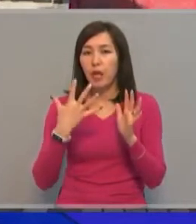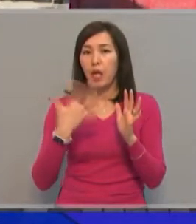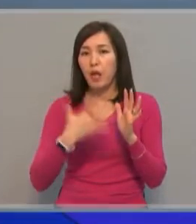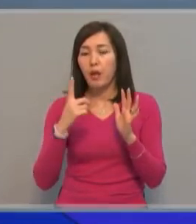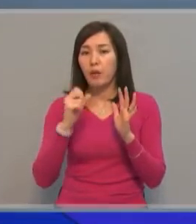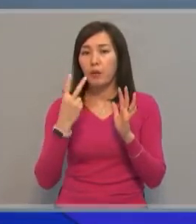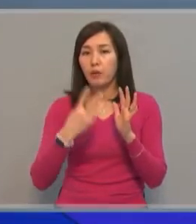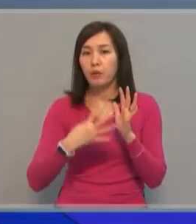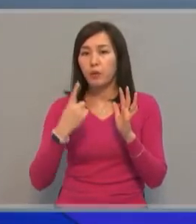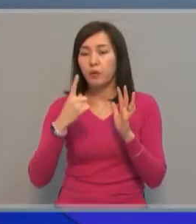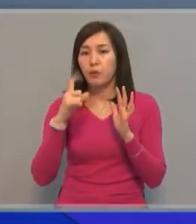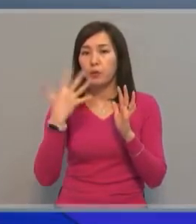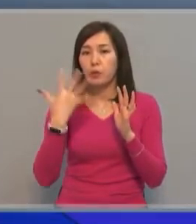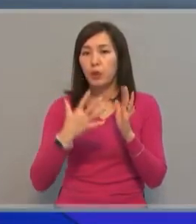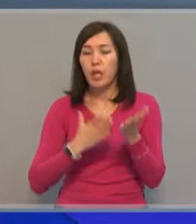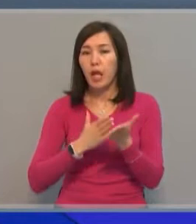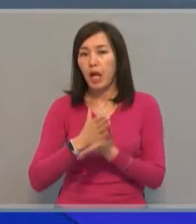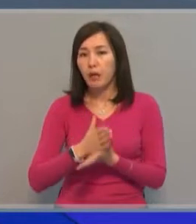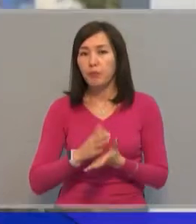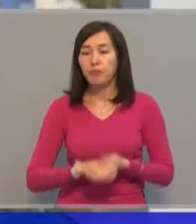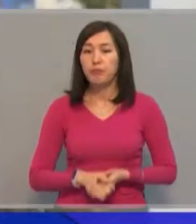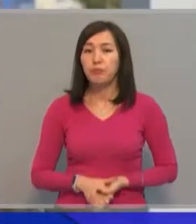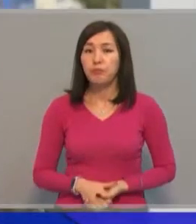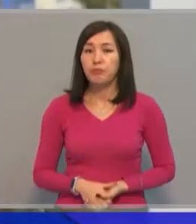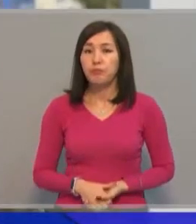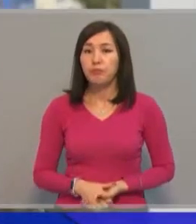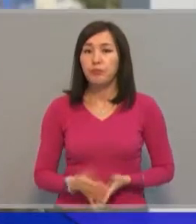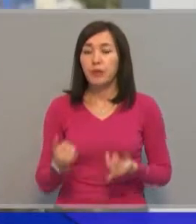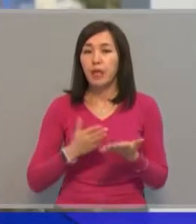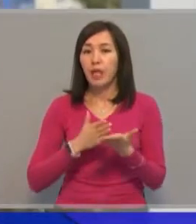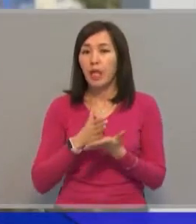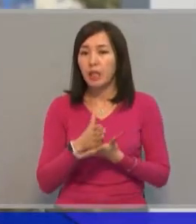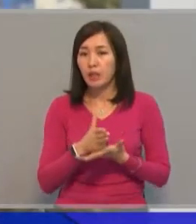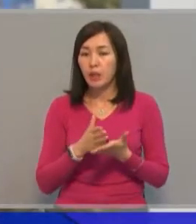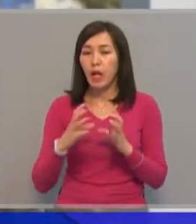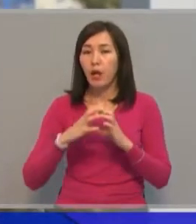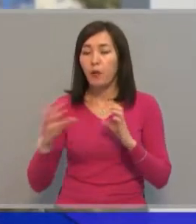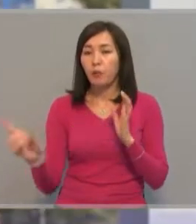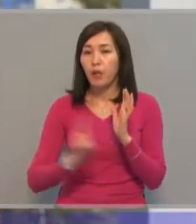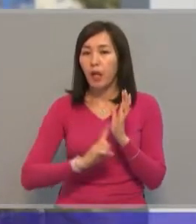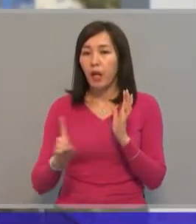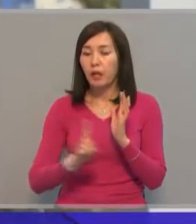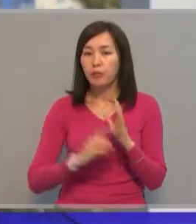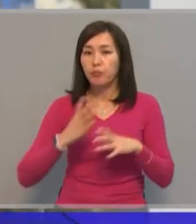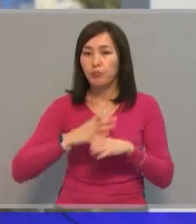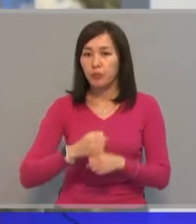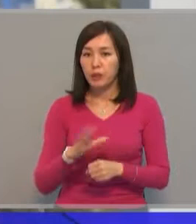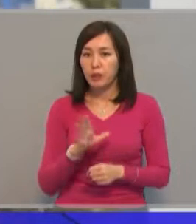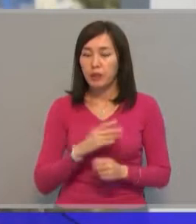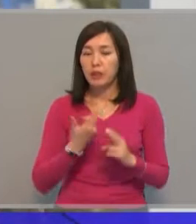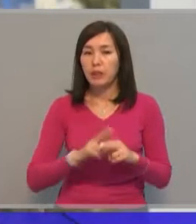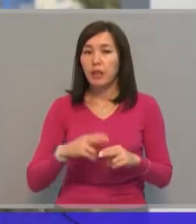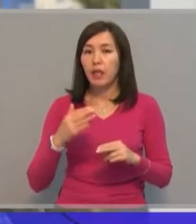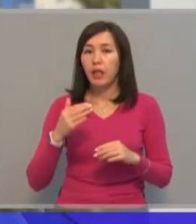25, 141 және 150-ші бағыттар. Қазіргі жағдайда болған бағыттардың қозғалыс сызбалары қысқартылды.